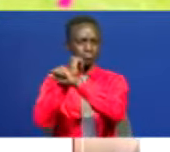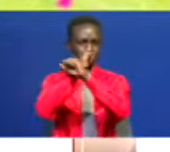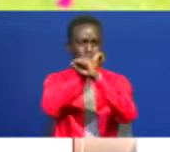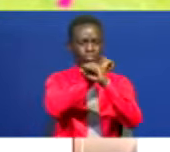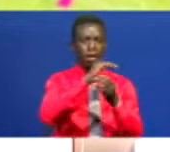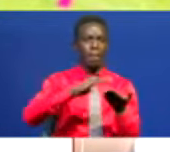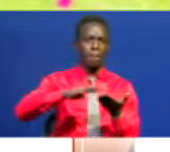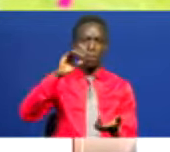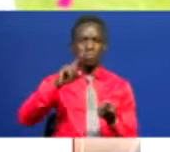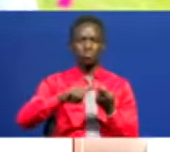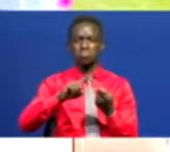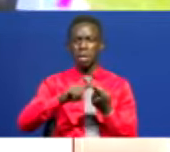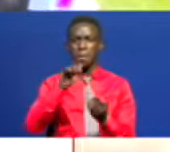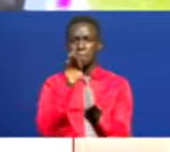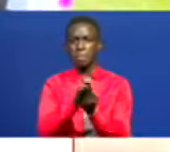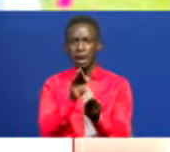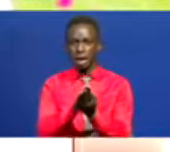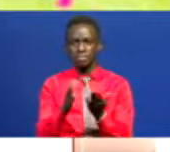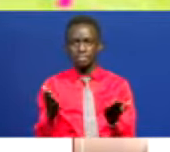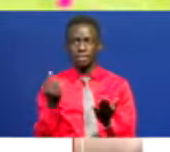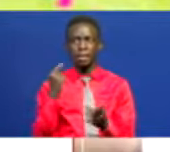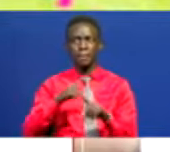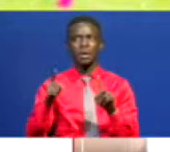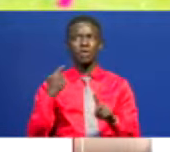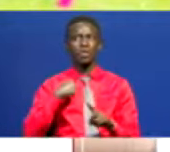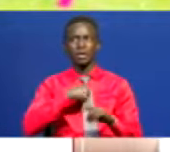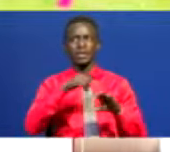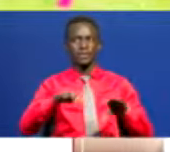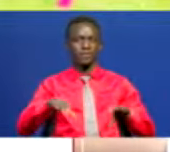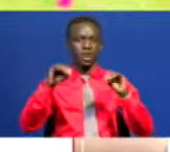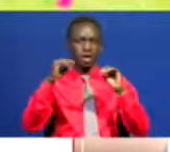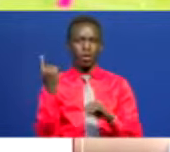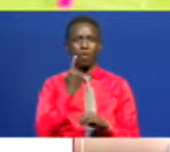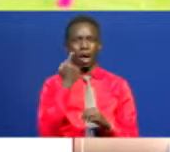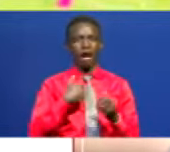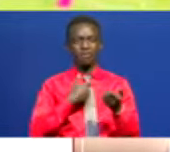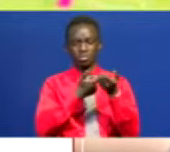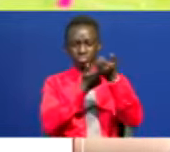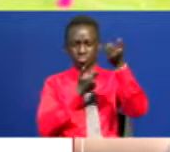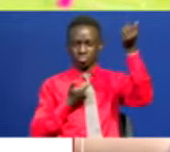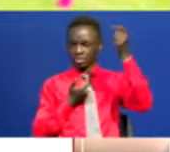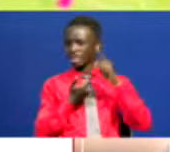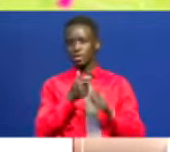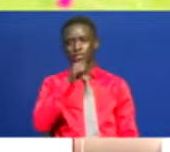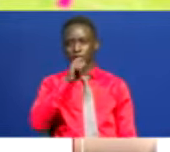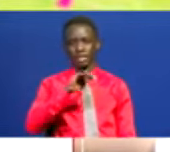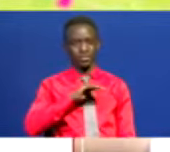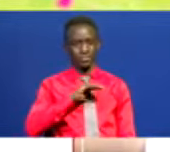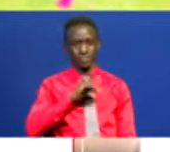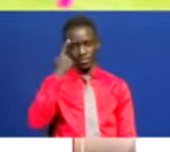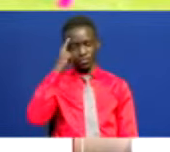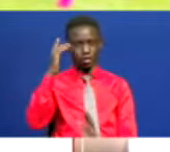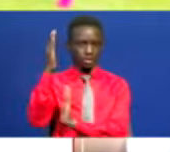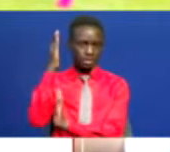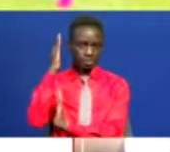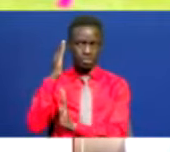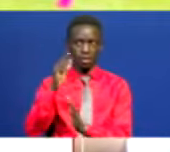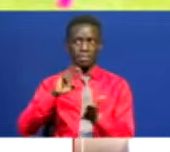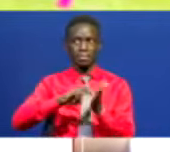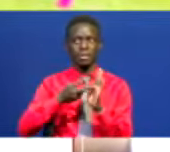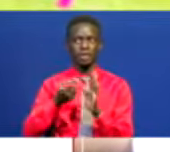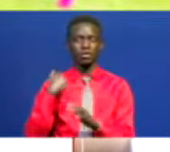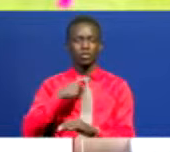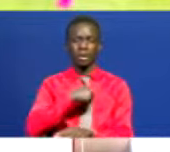bank, but you find that we only have room, which is not enough for us at some of the security. So we requested